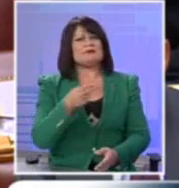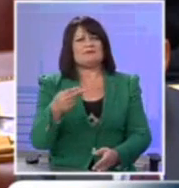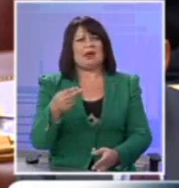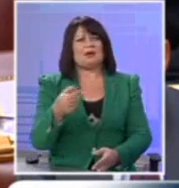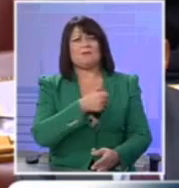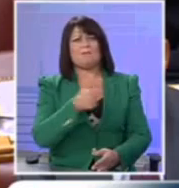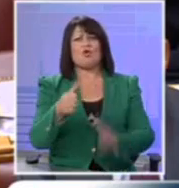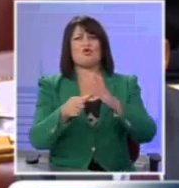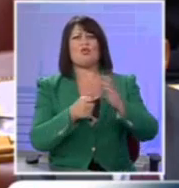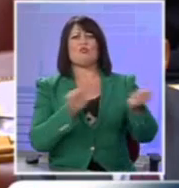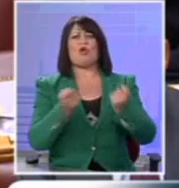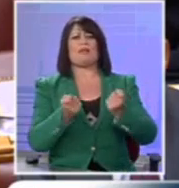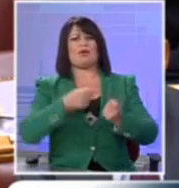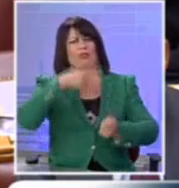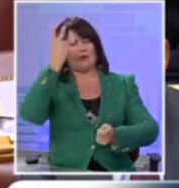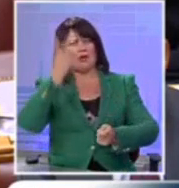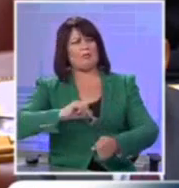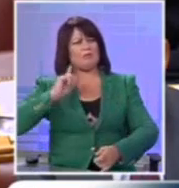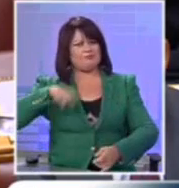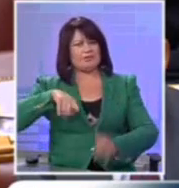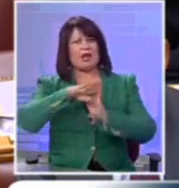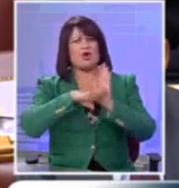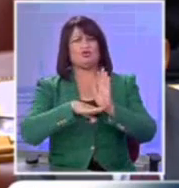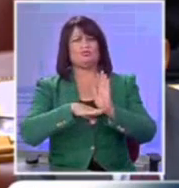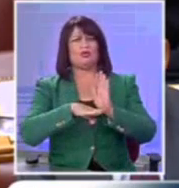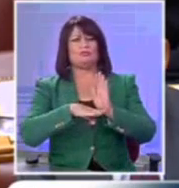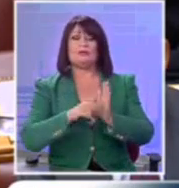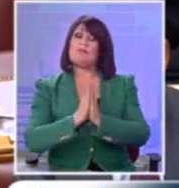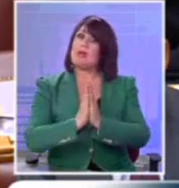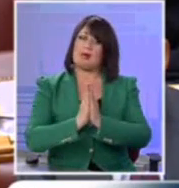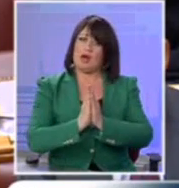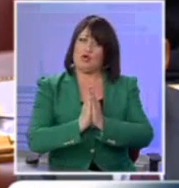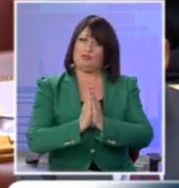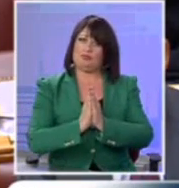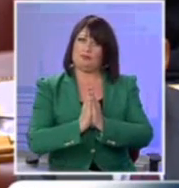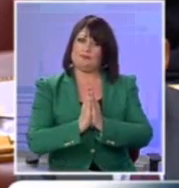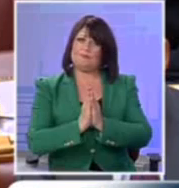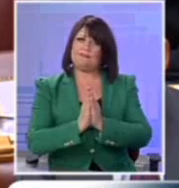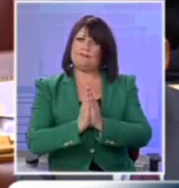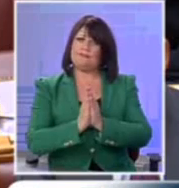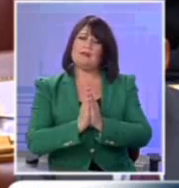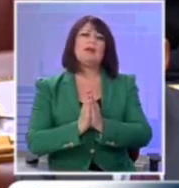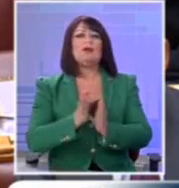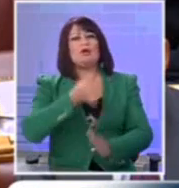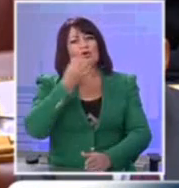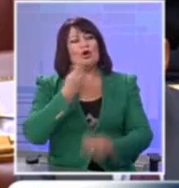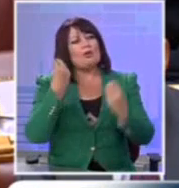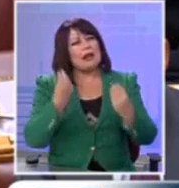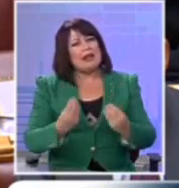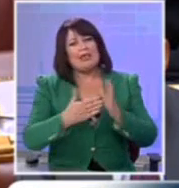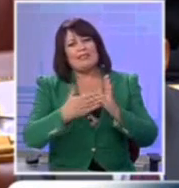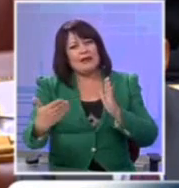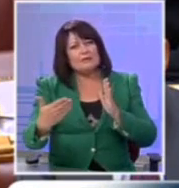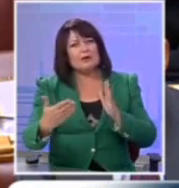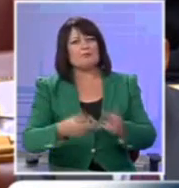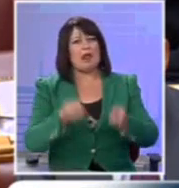το Προεδρείο έχει δικαίωμα παραβιάζει τον κανονισμό. Και θα σας παρακαλέσω, και το λέω για την καλή έναρξη της θητείας σας, την οποία ελπίζω